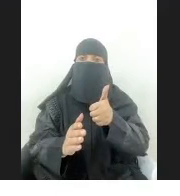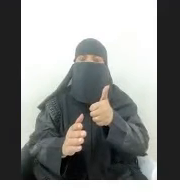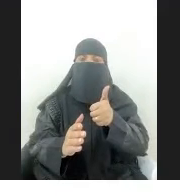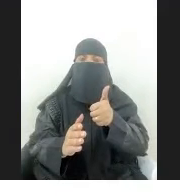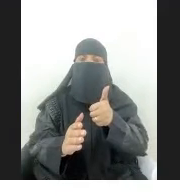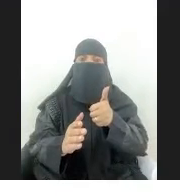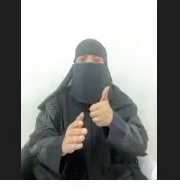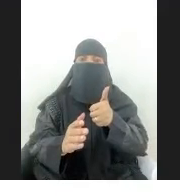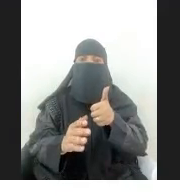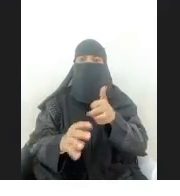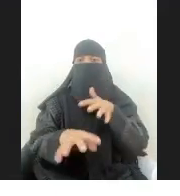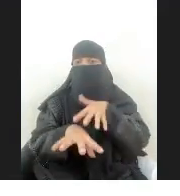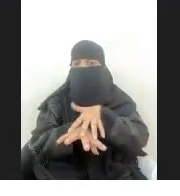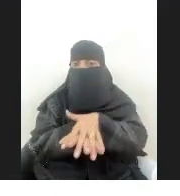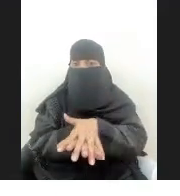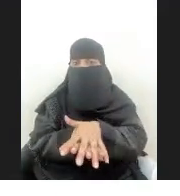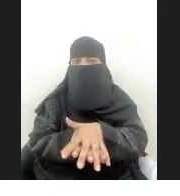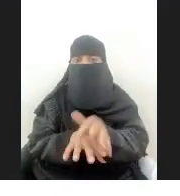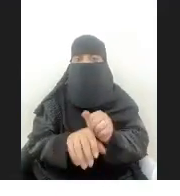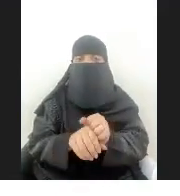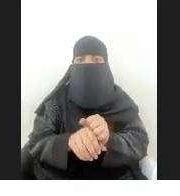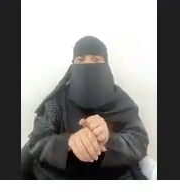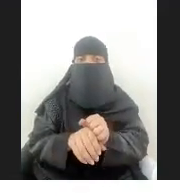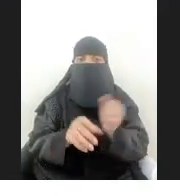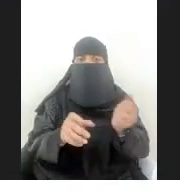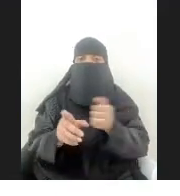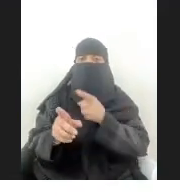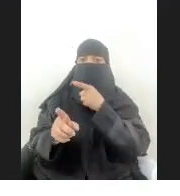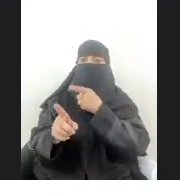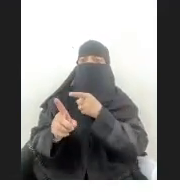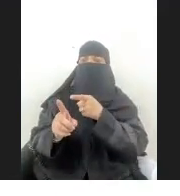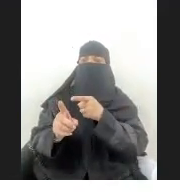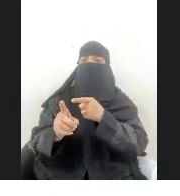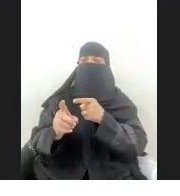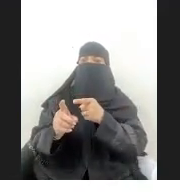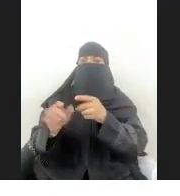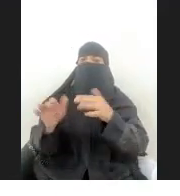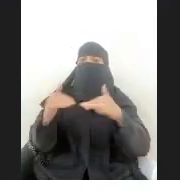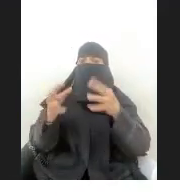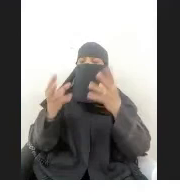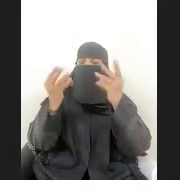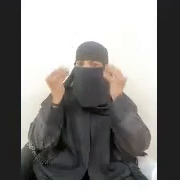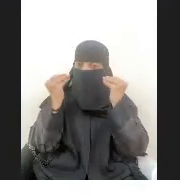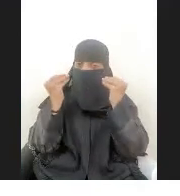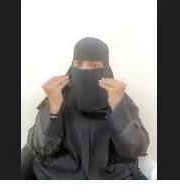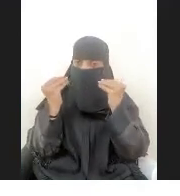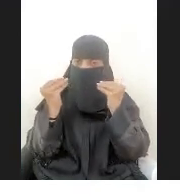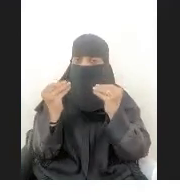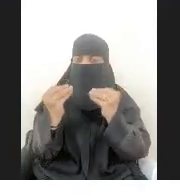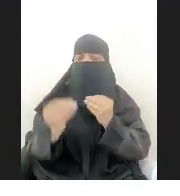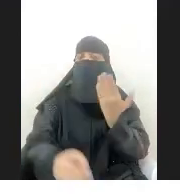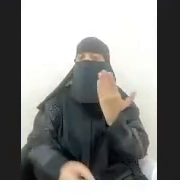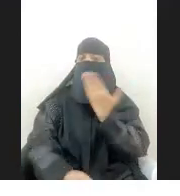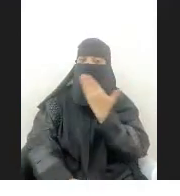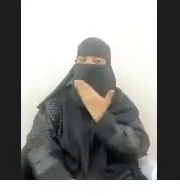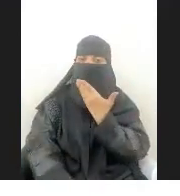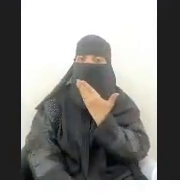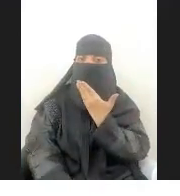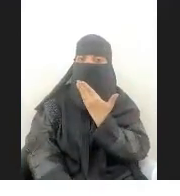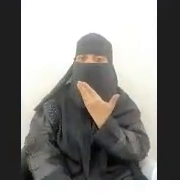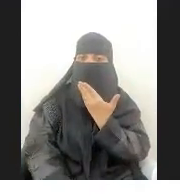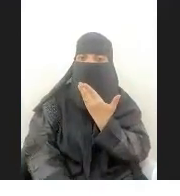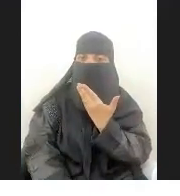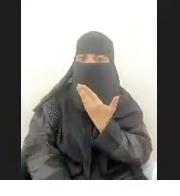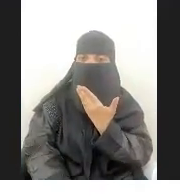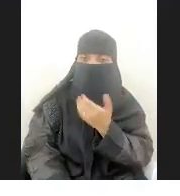التقليدية الحضورية التي يقودها المعلم وطرق التدريس المتزامنة والغير متزامنة القائمة على التكنولوجيا؟